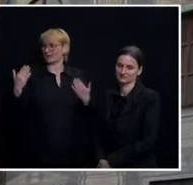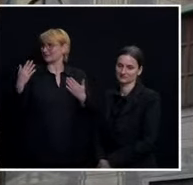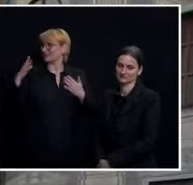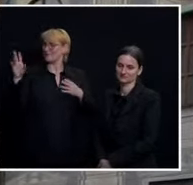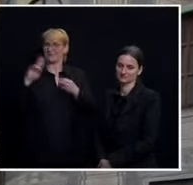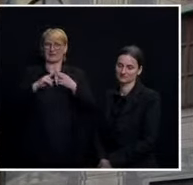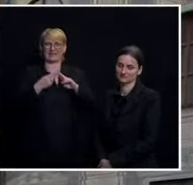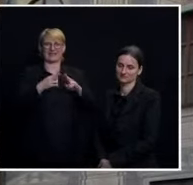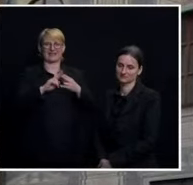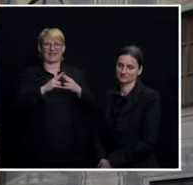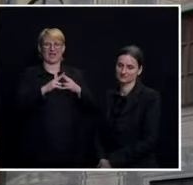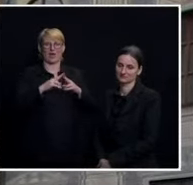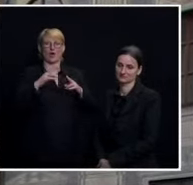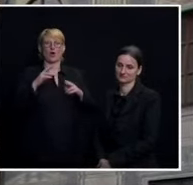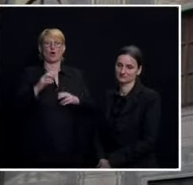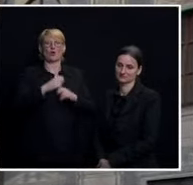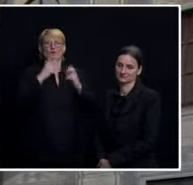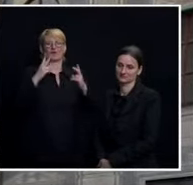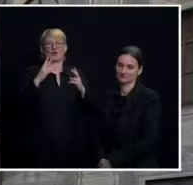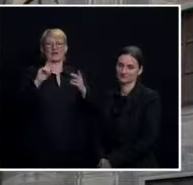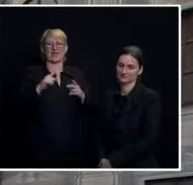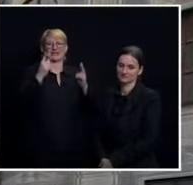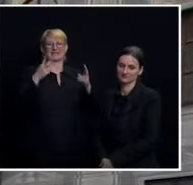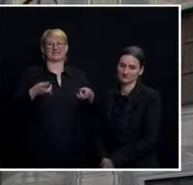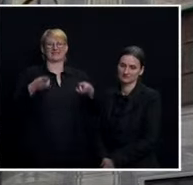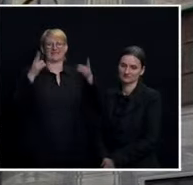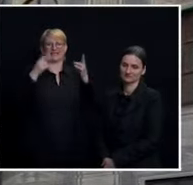Münchner Rundfunkorchesters uns den ersten Satz.